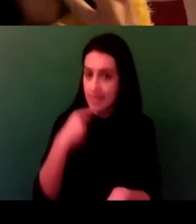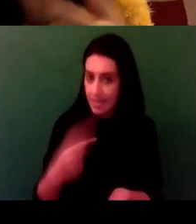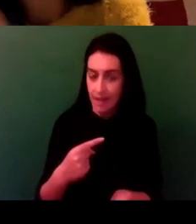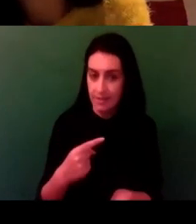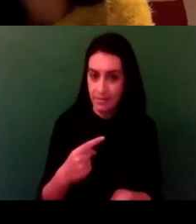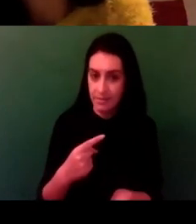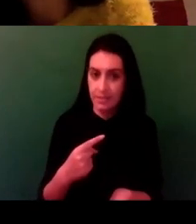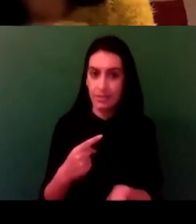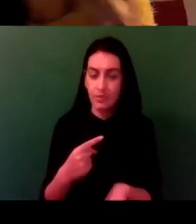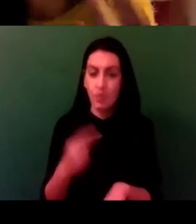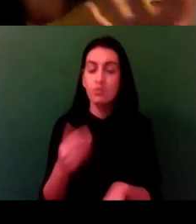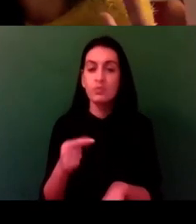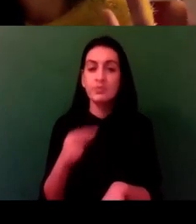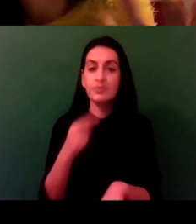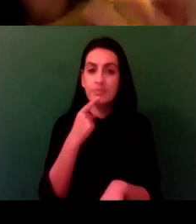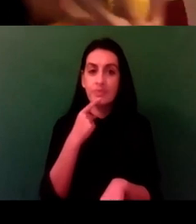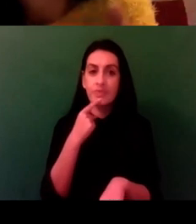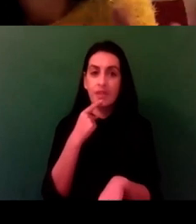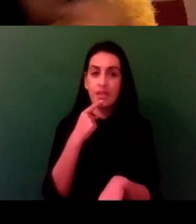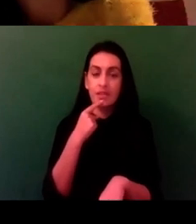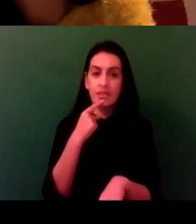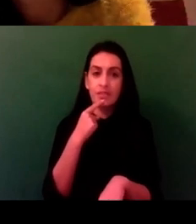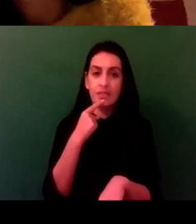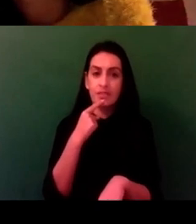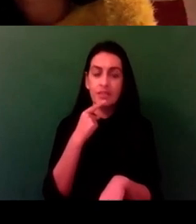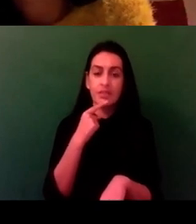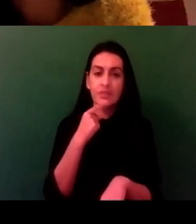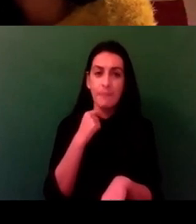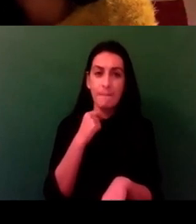olmazsa olmaz bir şey diye baştan herkes bu kabulle